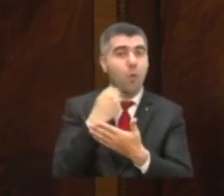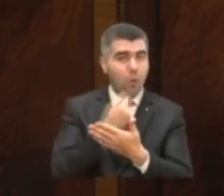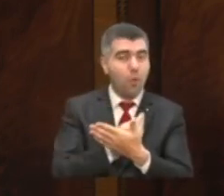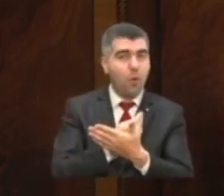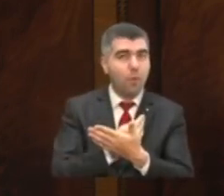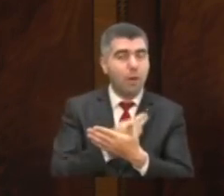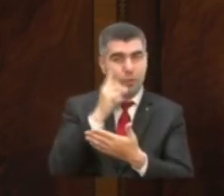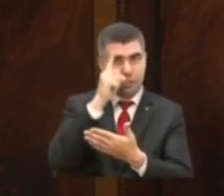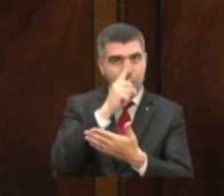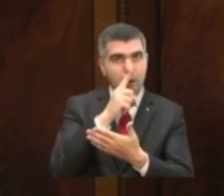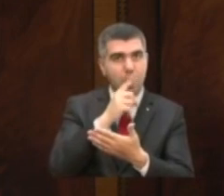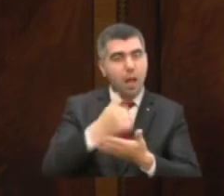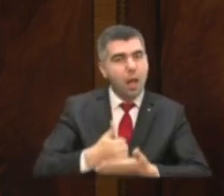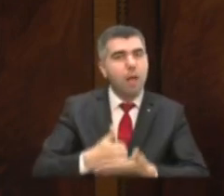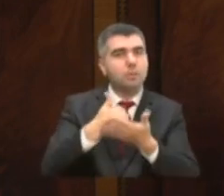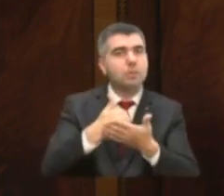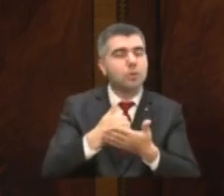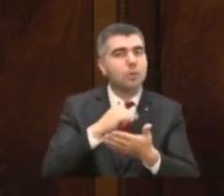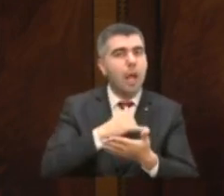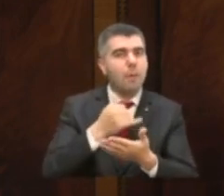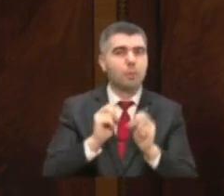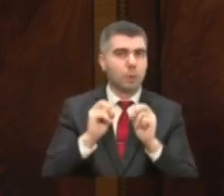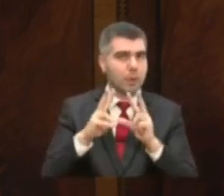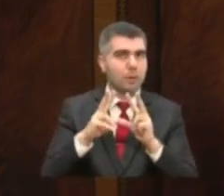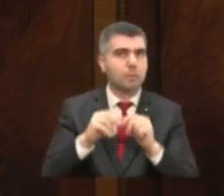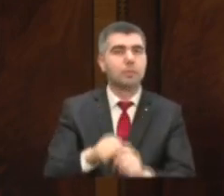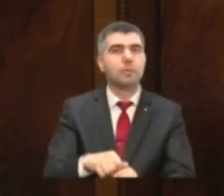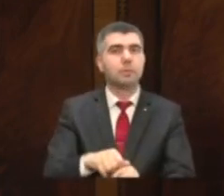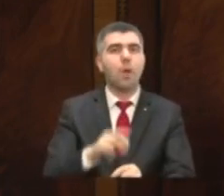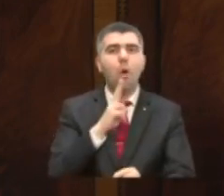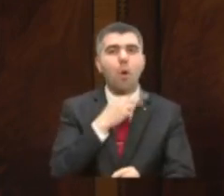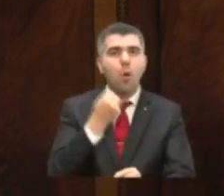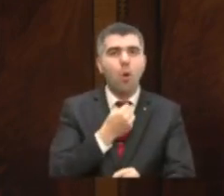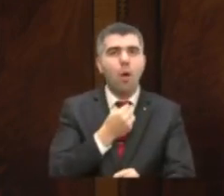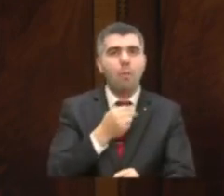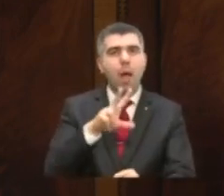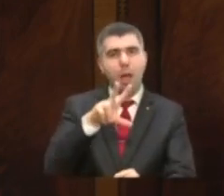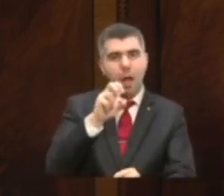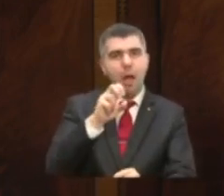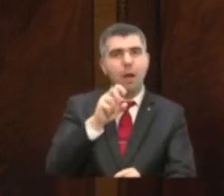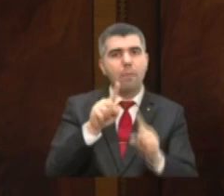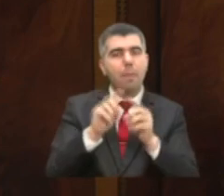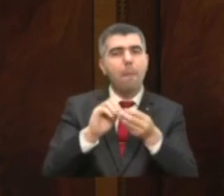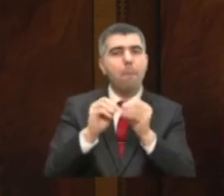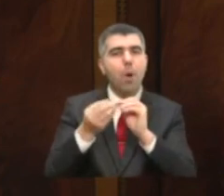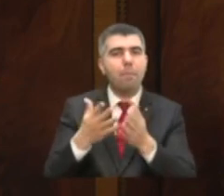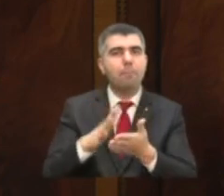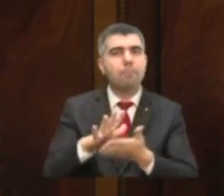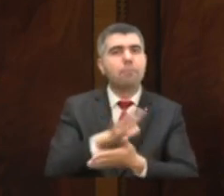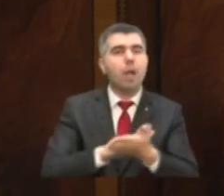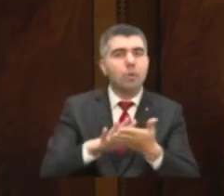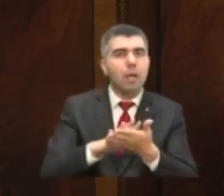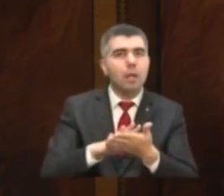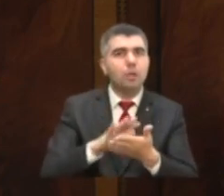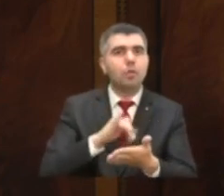مستعدة تحمل المسؤولية ديالها، احنا واعين بالمسؤولية ديالنا، الحكومة واعية بالإشكالات ديال الشباب. احنا عندنا أولاد، كلكم